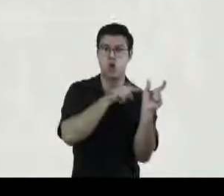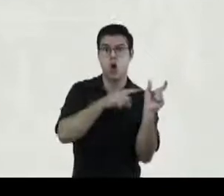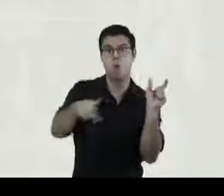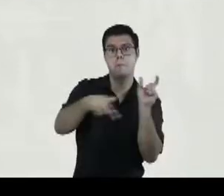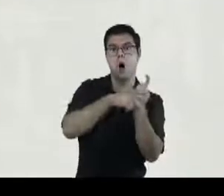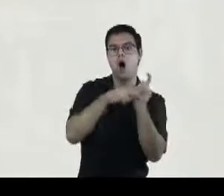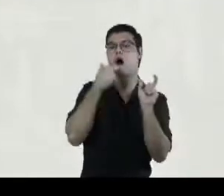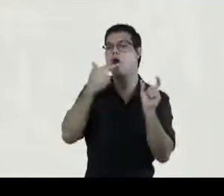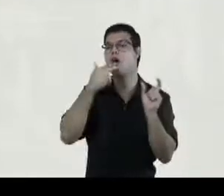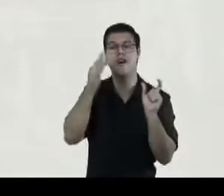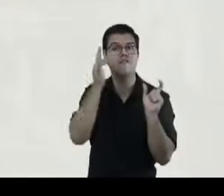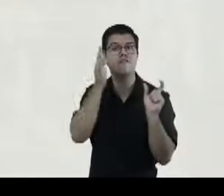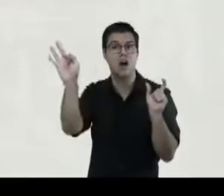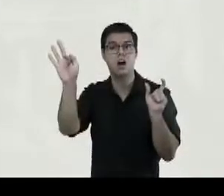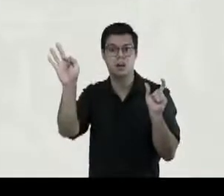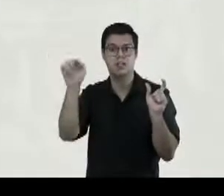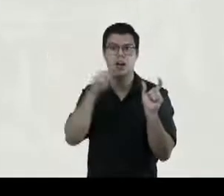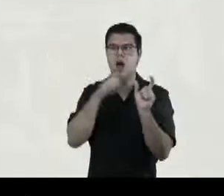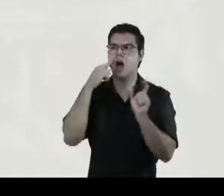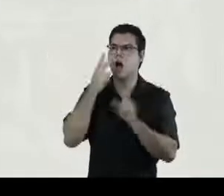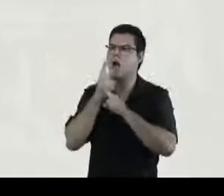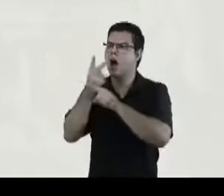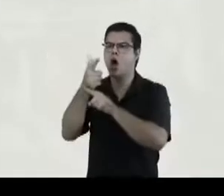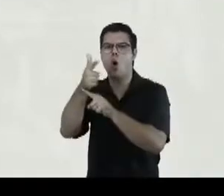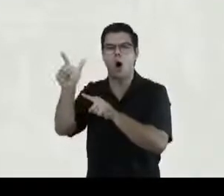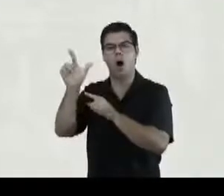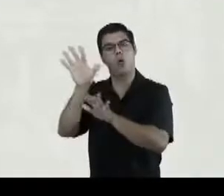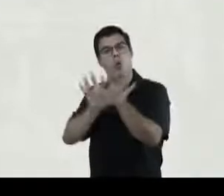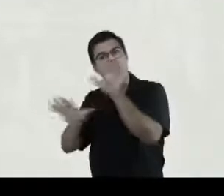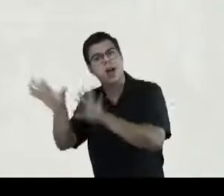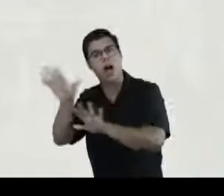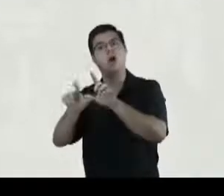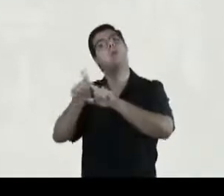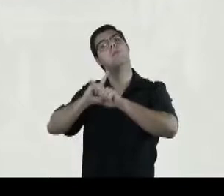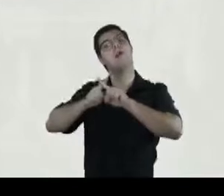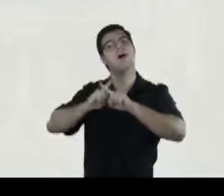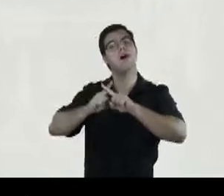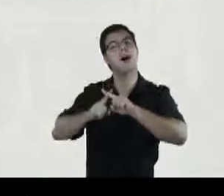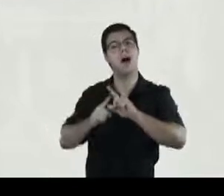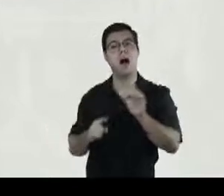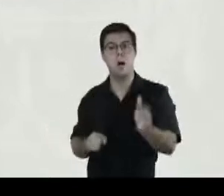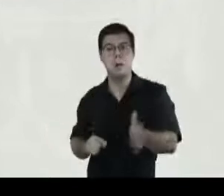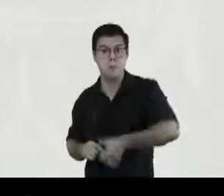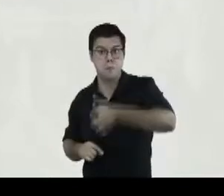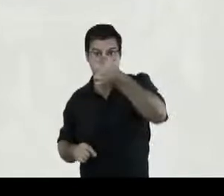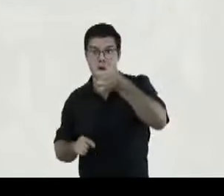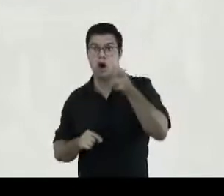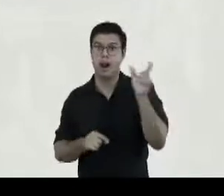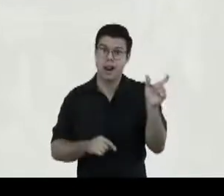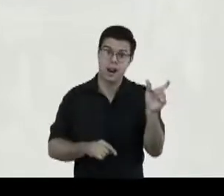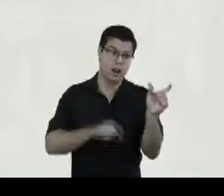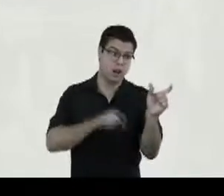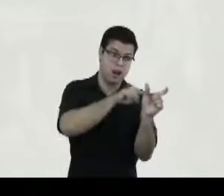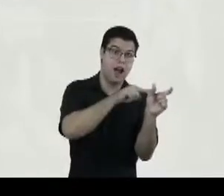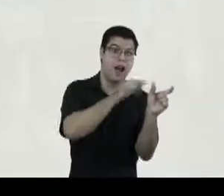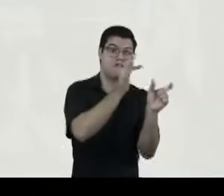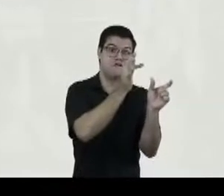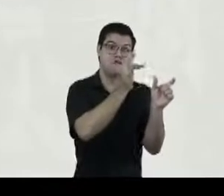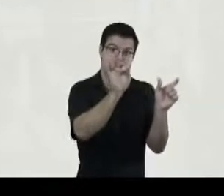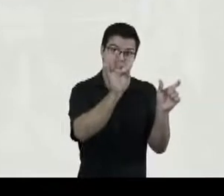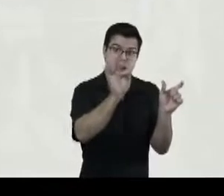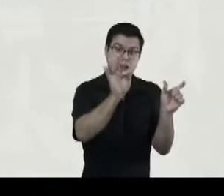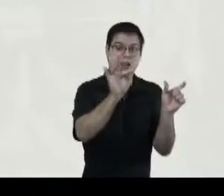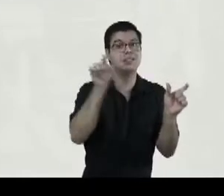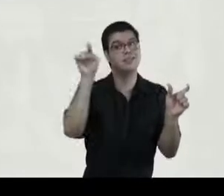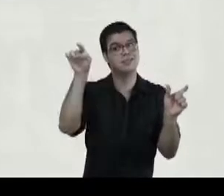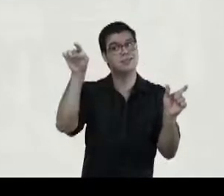parce qu'il vaut mieux choisir la forme donnée par les Français plutôt que la forme donnée par un autre pays. Donc,